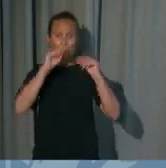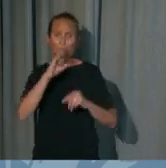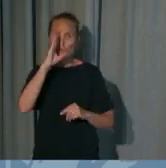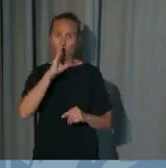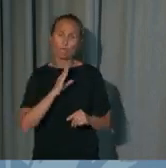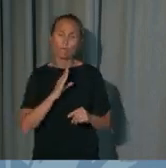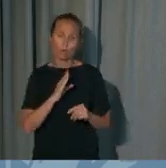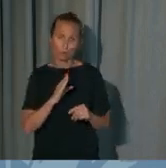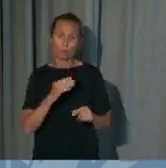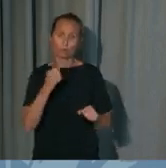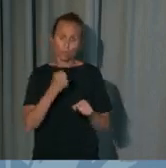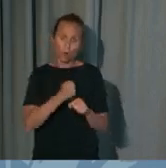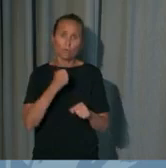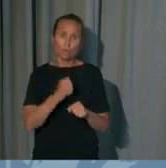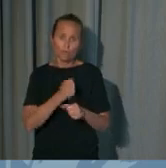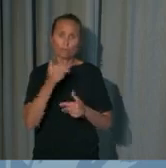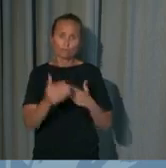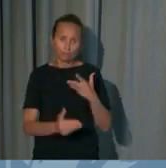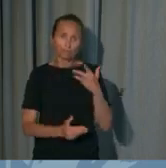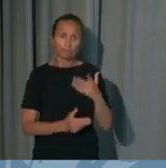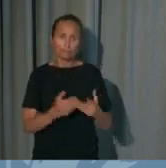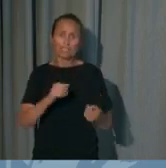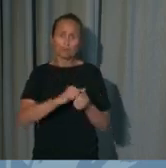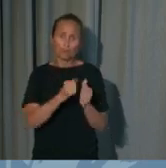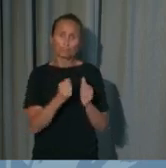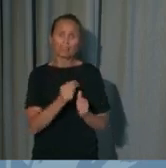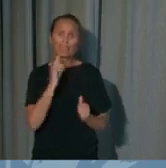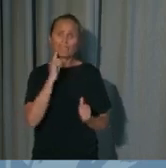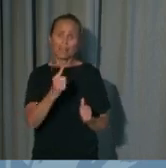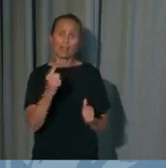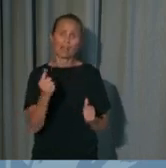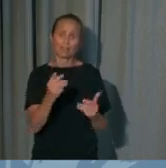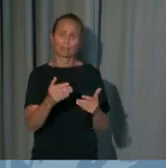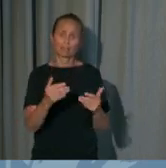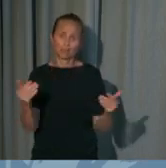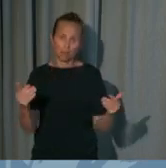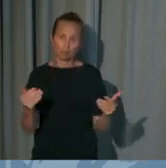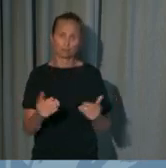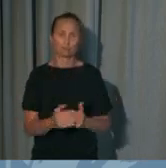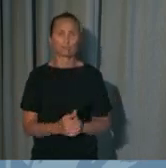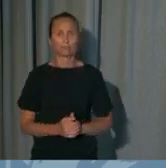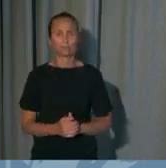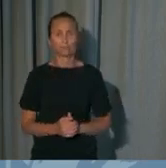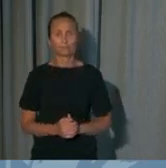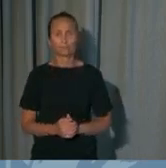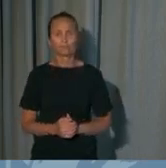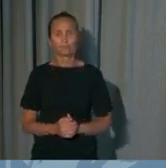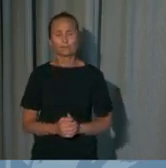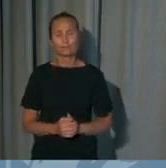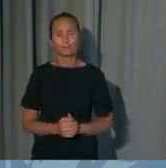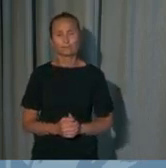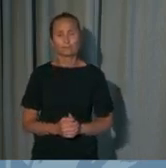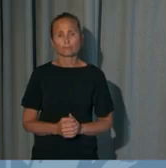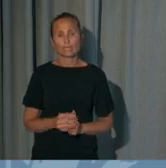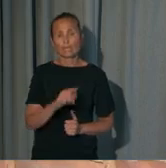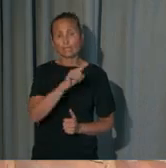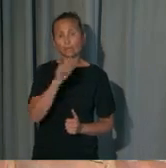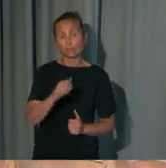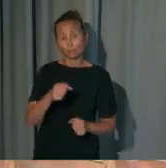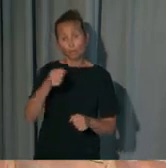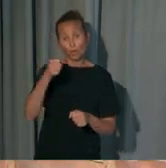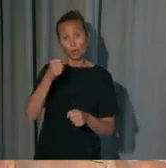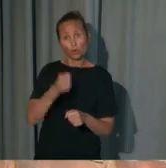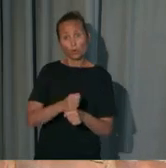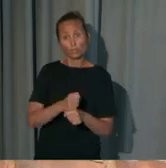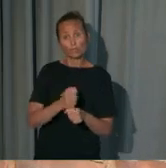alvor, og jobber med også i politikken hver eneste dag. Ja, altså et kjapt spørsmål. Bare, kan dere